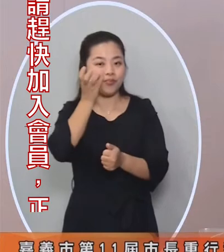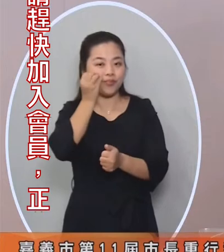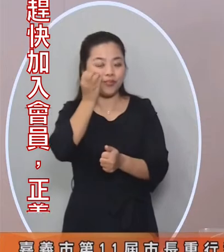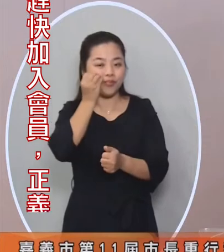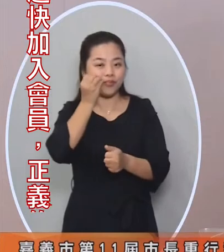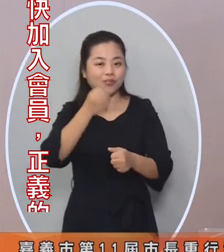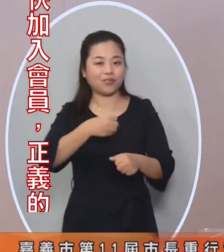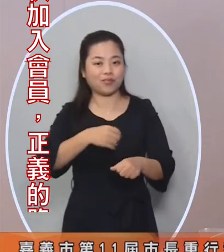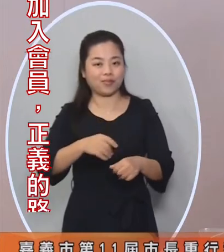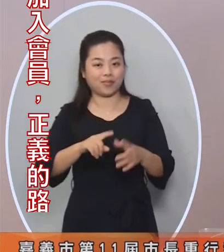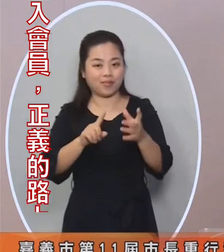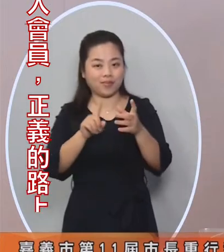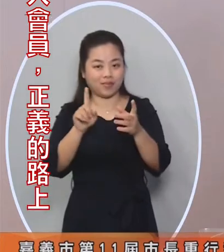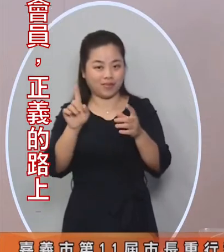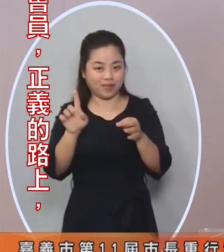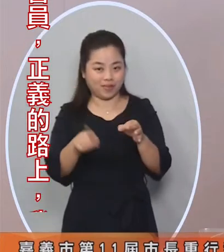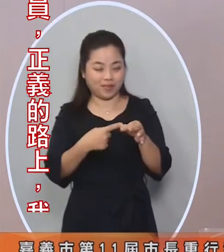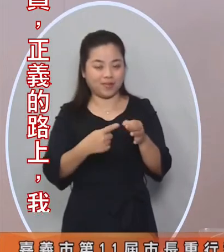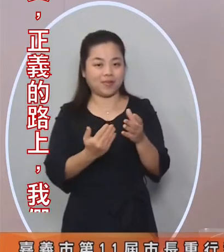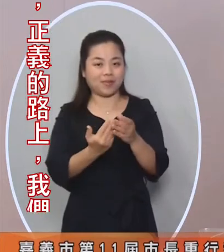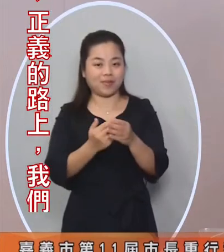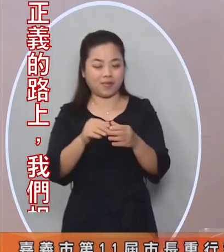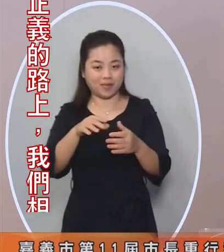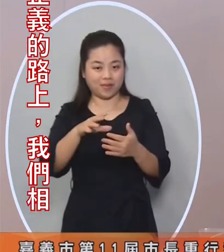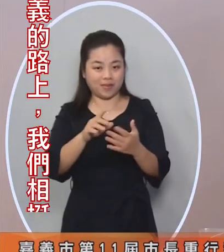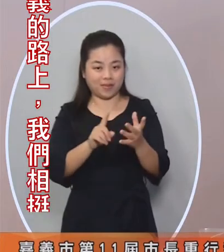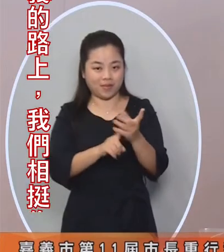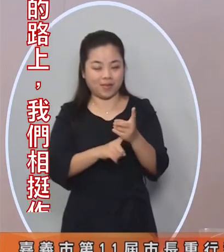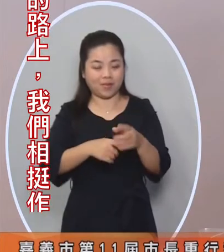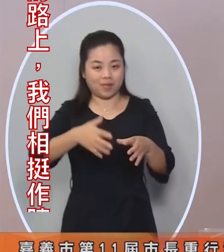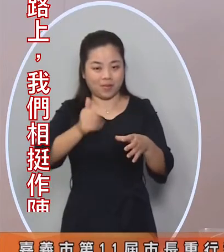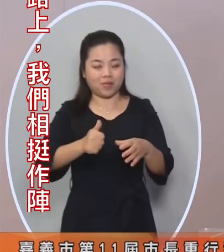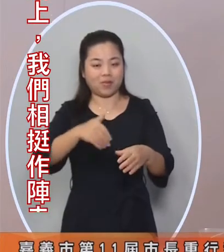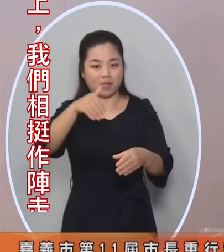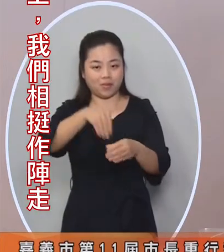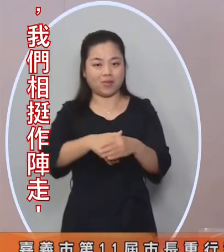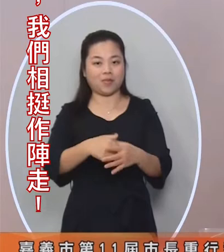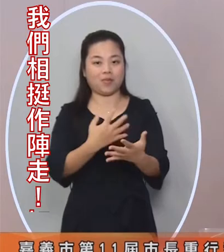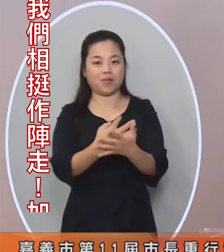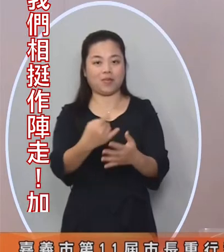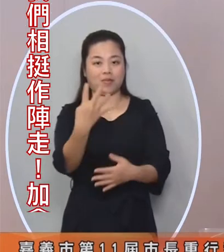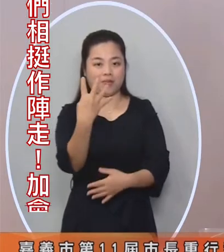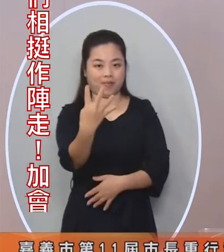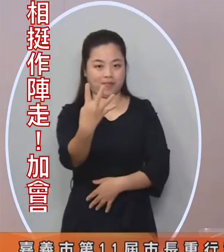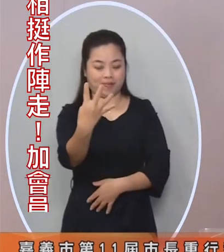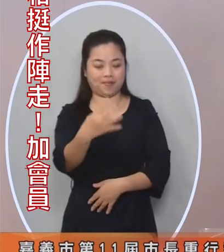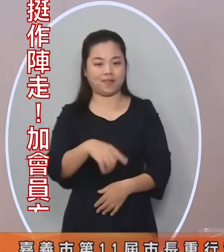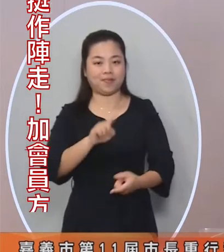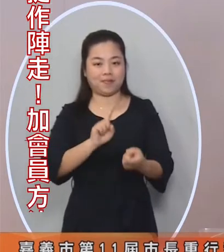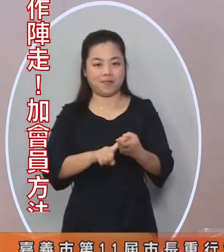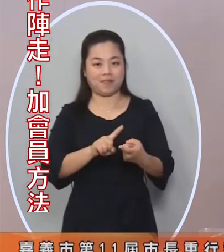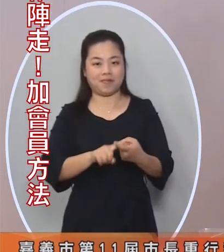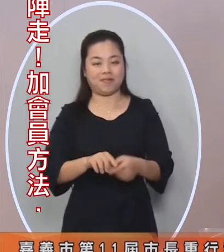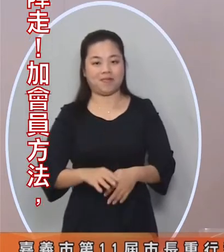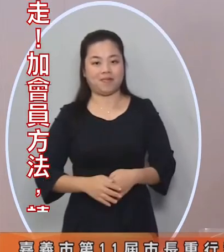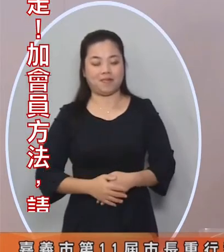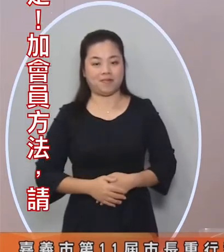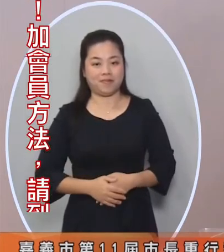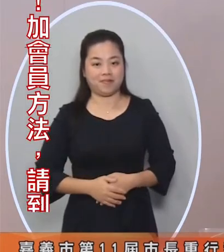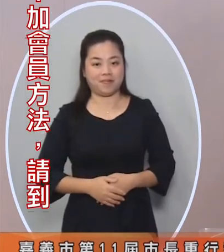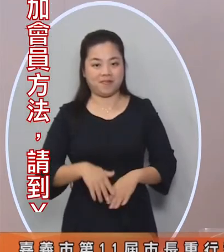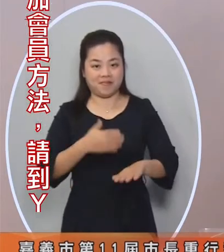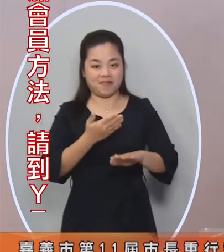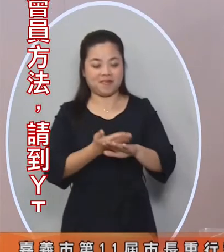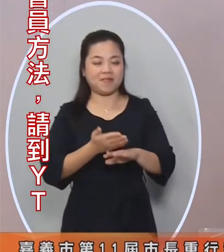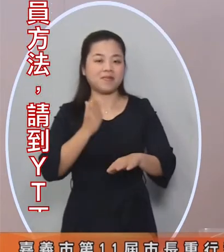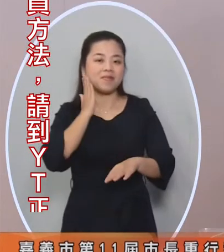统选总统，一定当选，已经当选，是我当选头四号的千真万确事实，把它存放